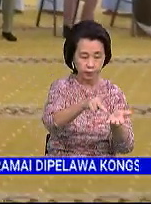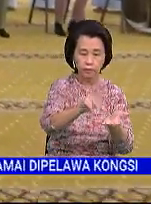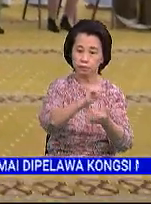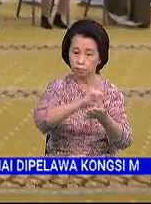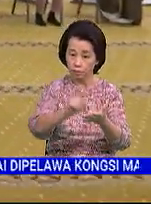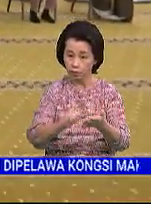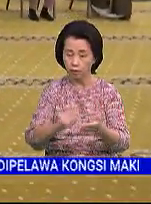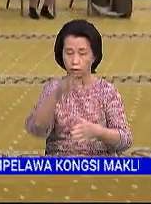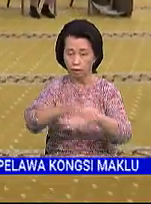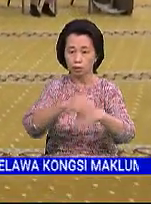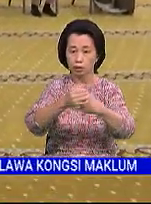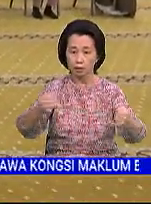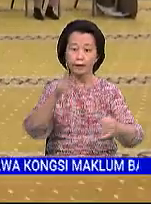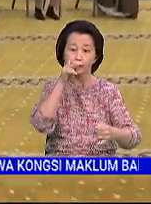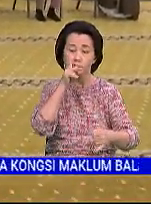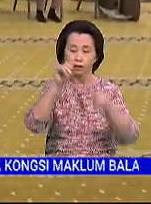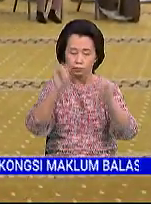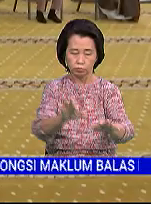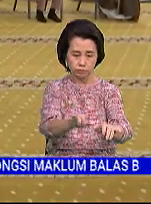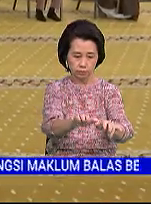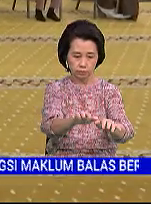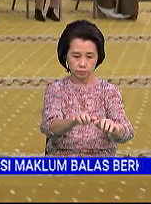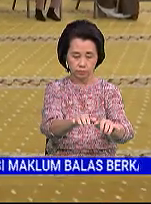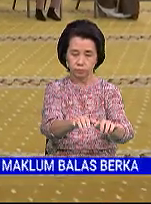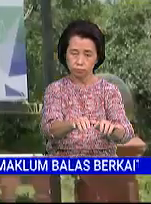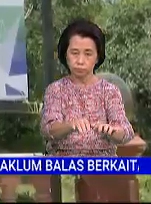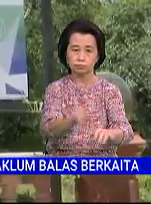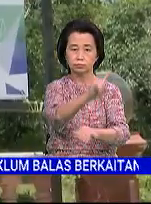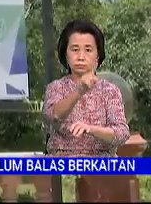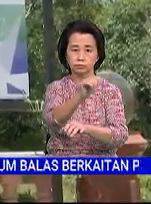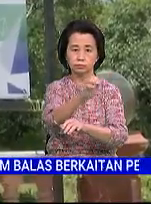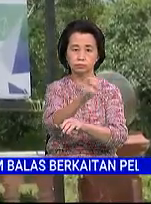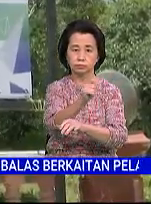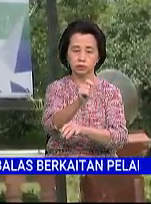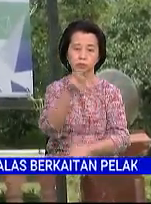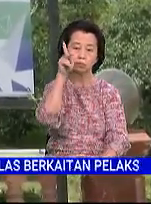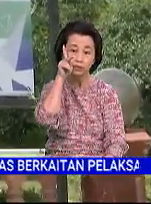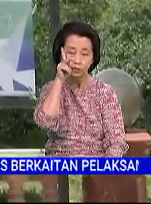zakat fitrah secara dalam talian boleh melayari laman sesawang Zakat Kedah.